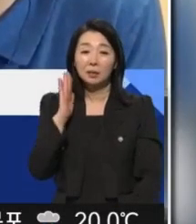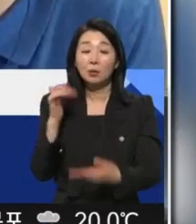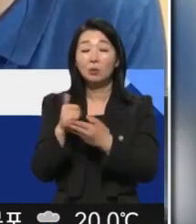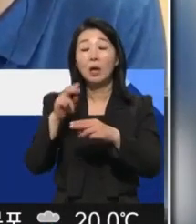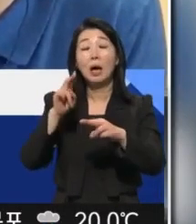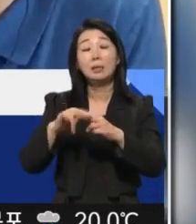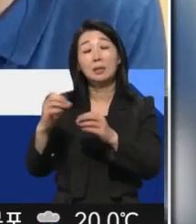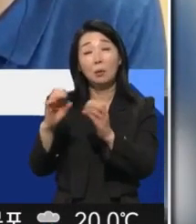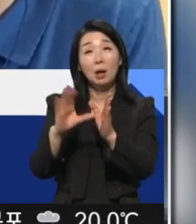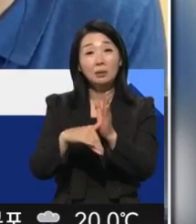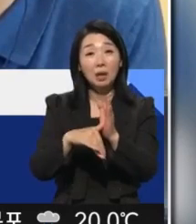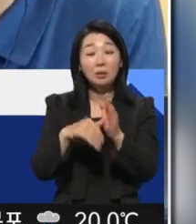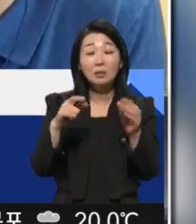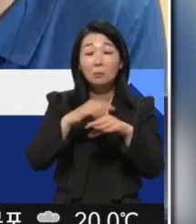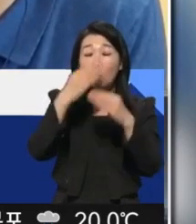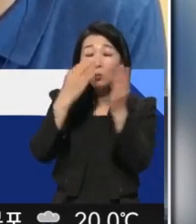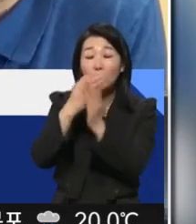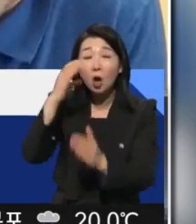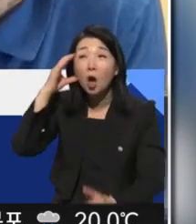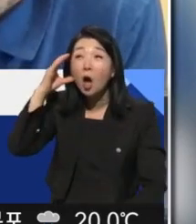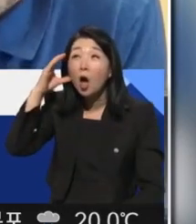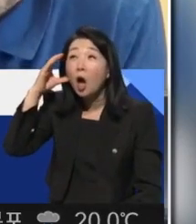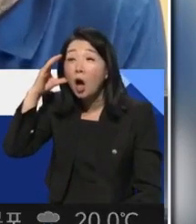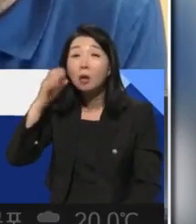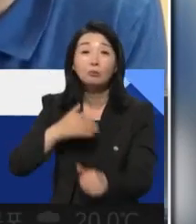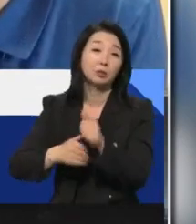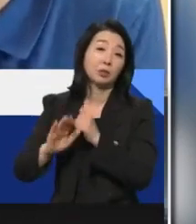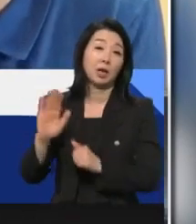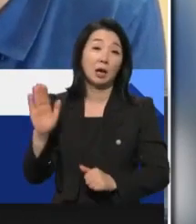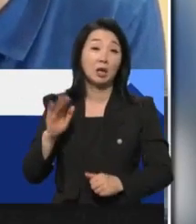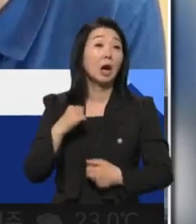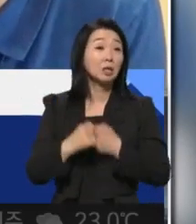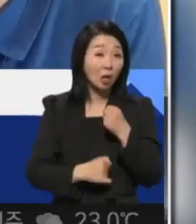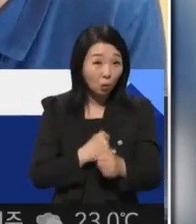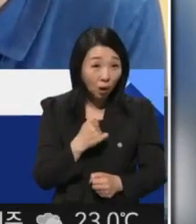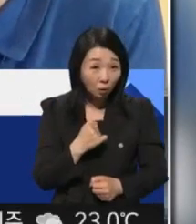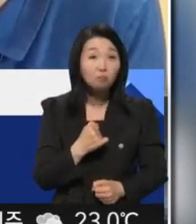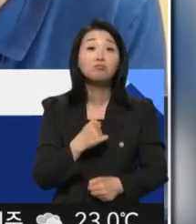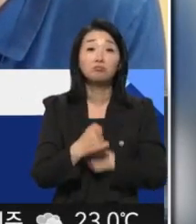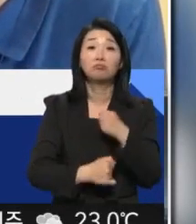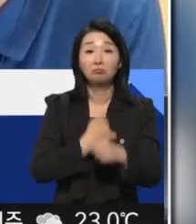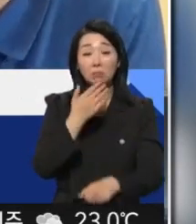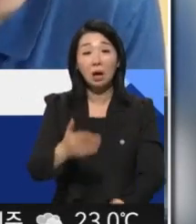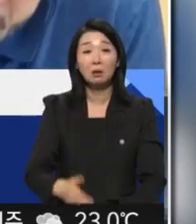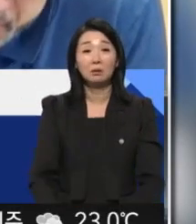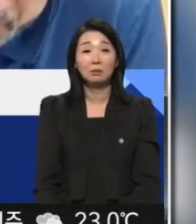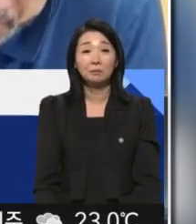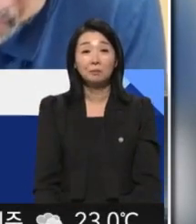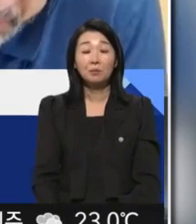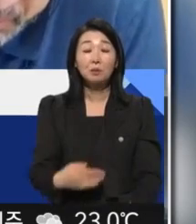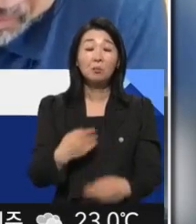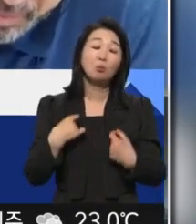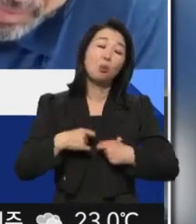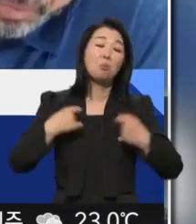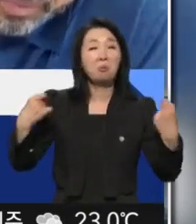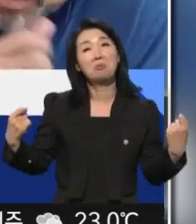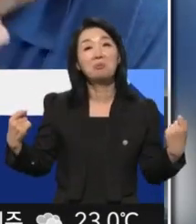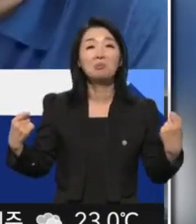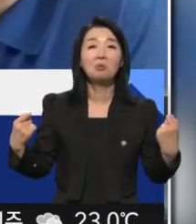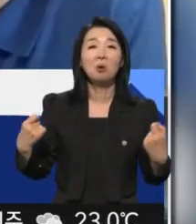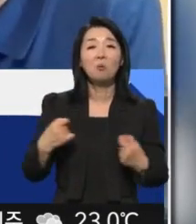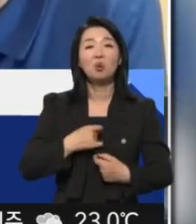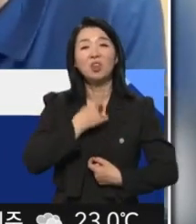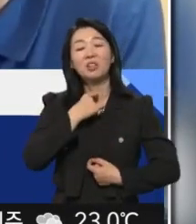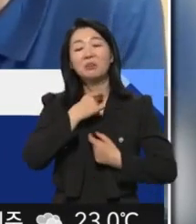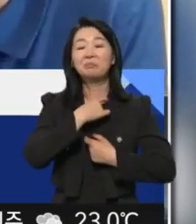앉아서 얘기하면 나머지는 다 경청하고 이런 분위기가 사실은 아니었어요. 자유로운 분위기였어요. 굉장히 자유로운 분위기여서 그냥 다 윗도리 벗고 그다음에